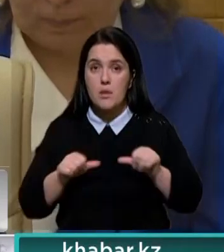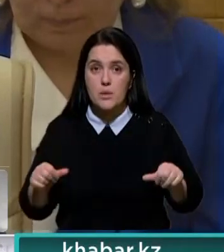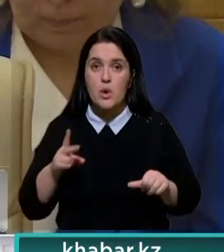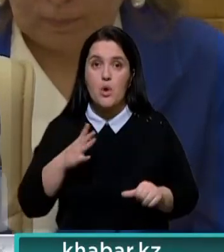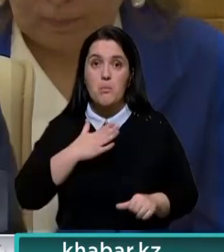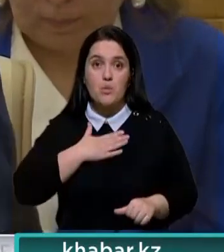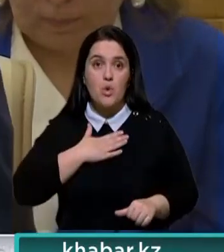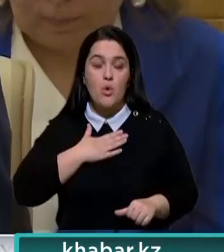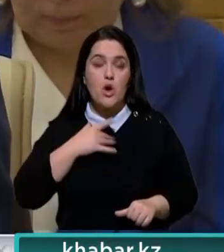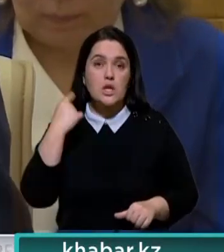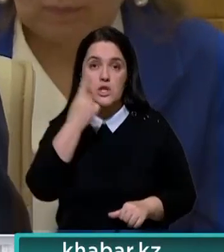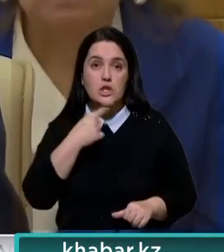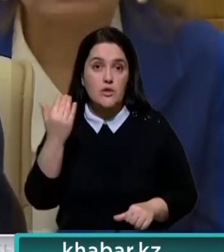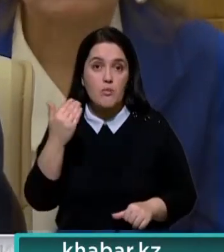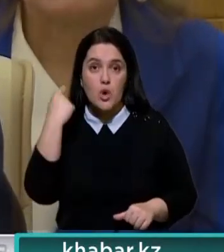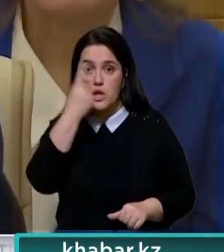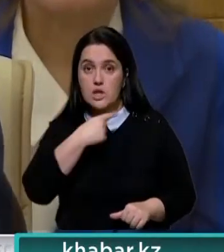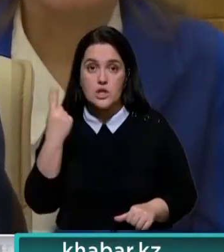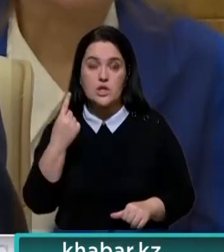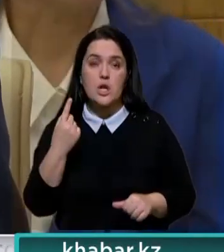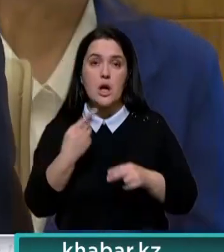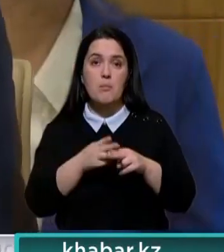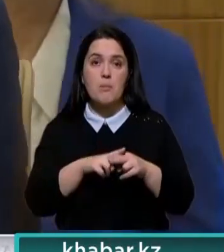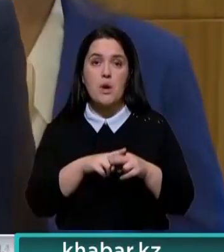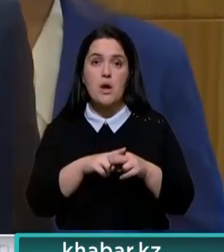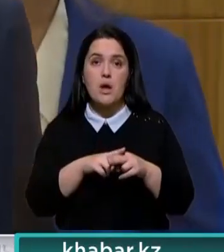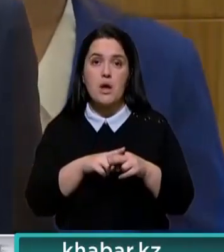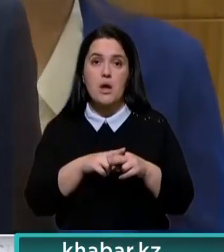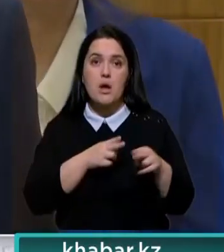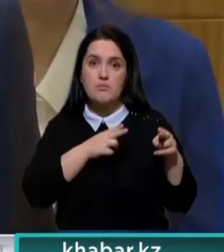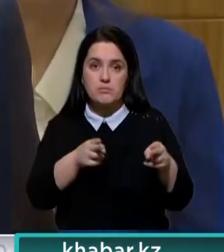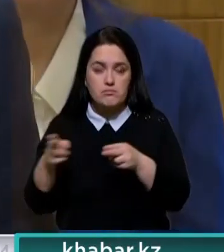лично, в частности, во время инспекционных поездок в регионы.